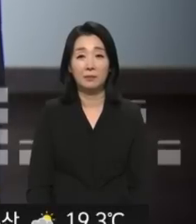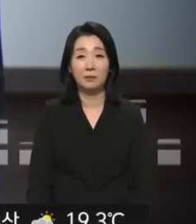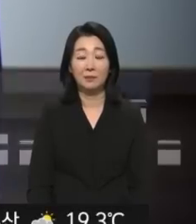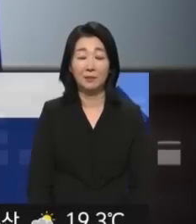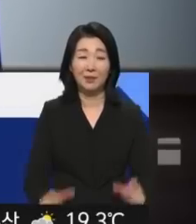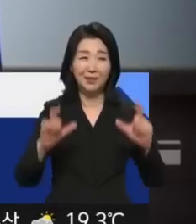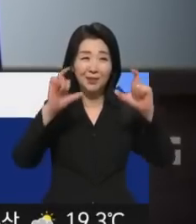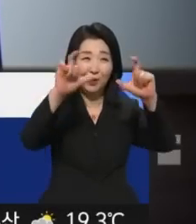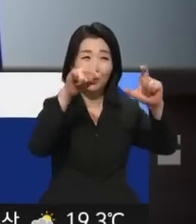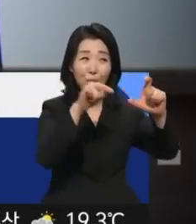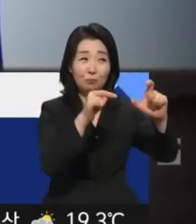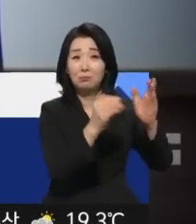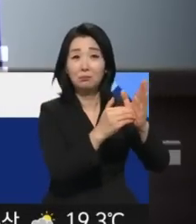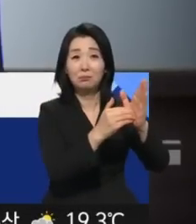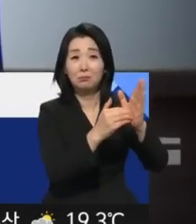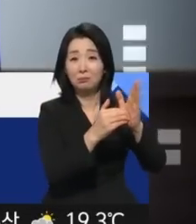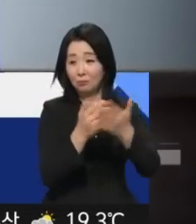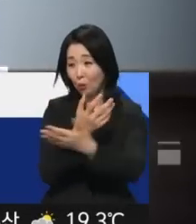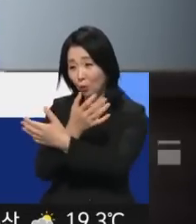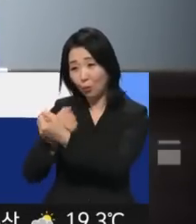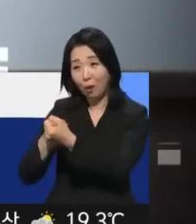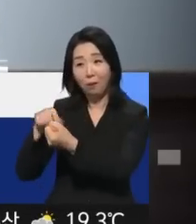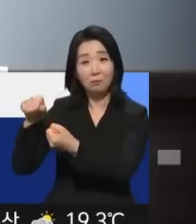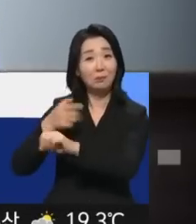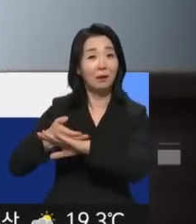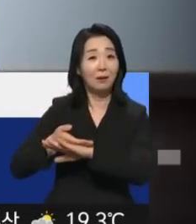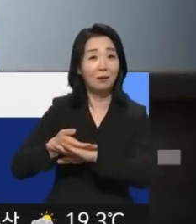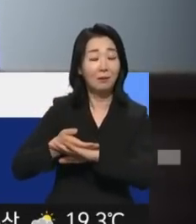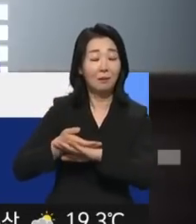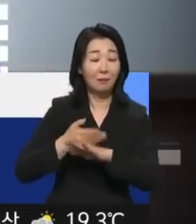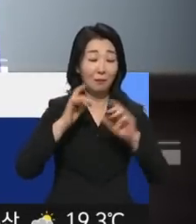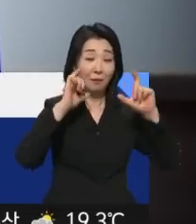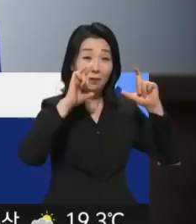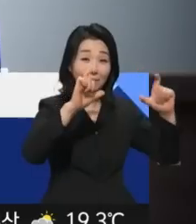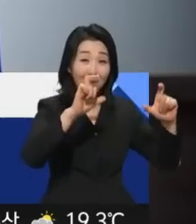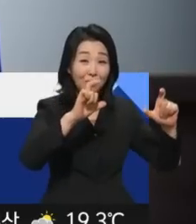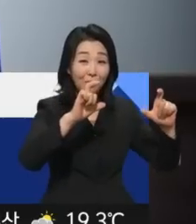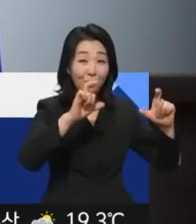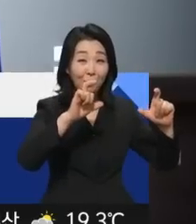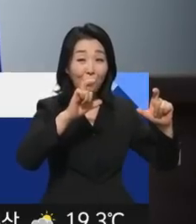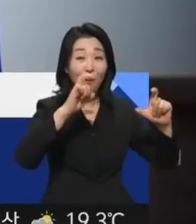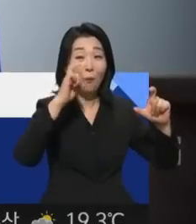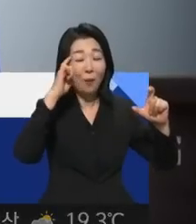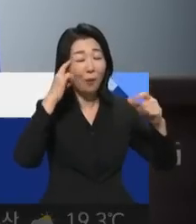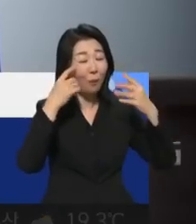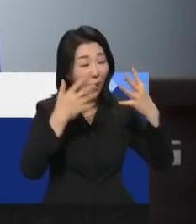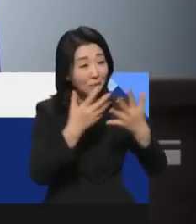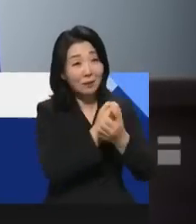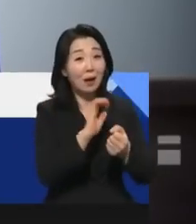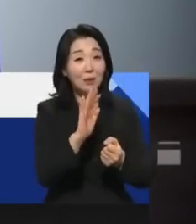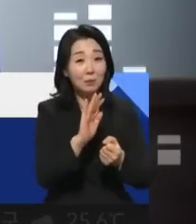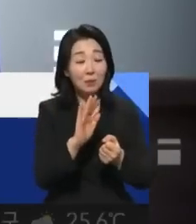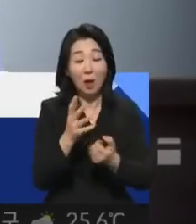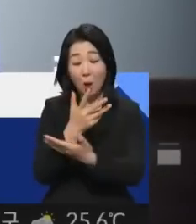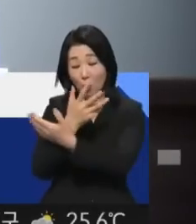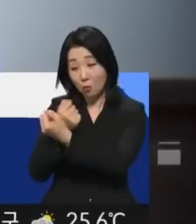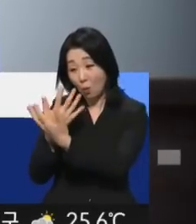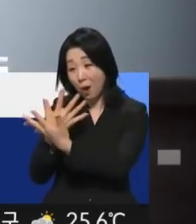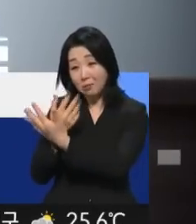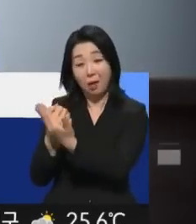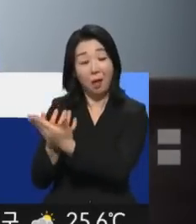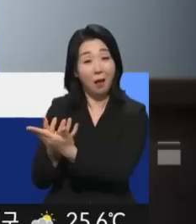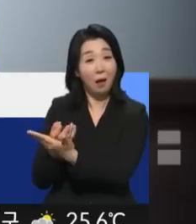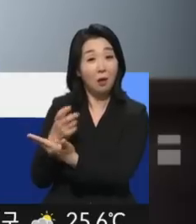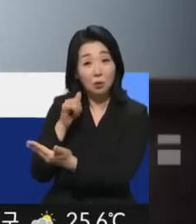선언은 선언이고 조약은 조약이죠. 선언은 바인딩하지 않습니다. 조약은 바인딩합니다. 차이가